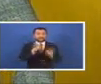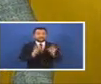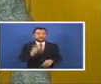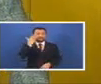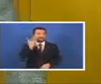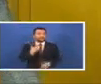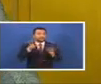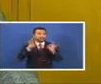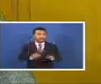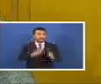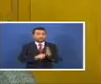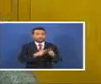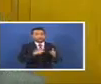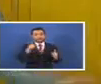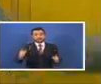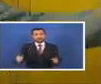iştahıyla başlanan bir süreç